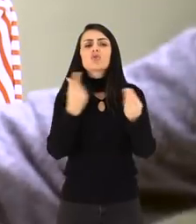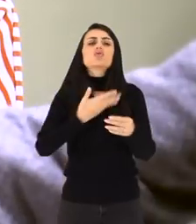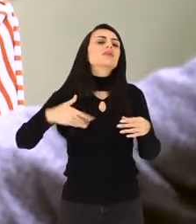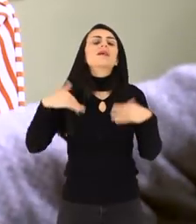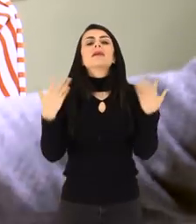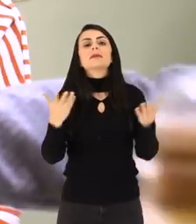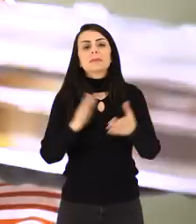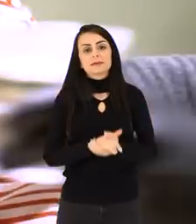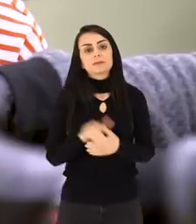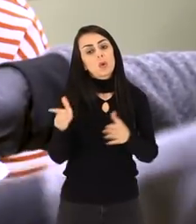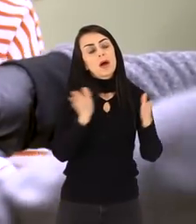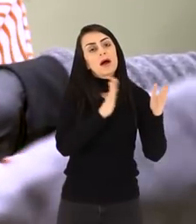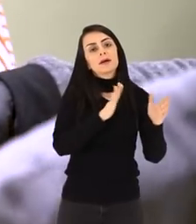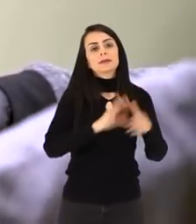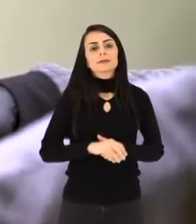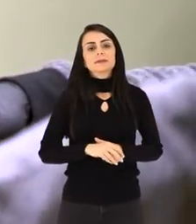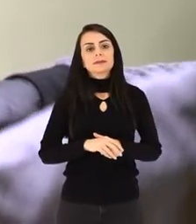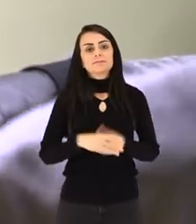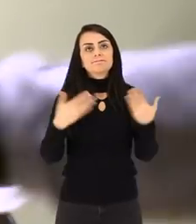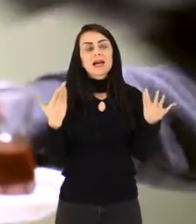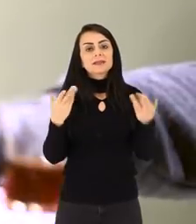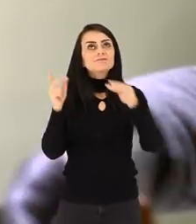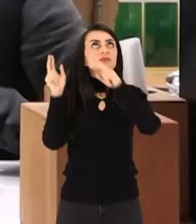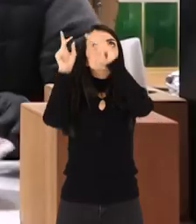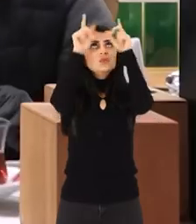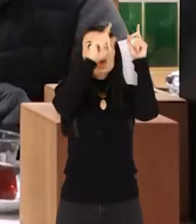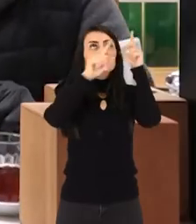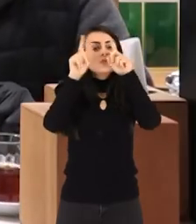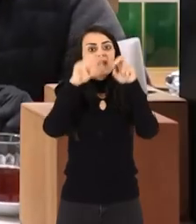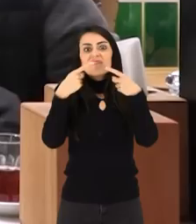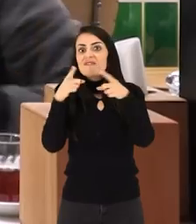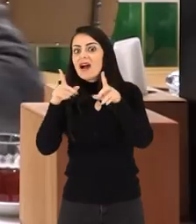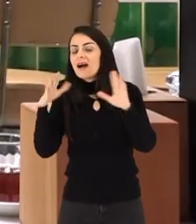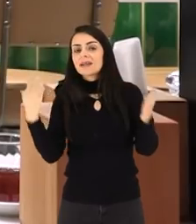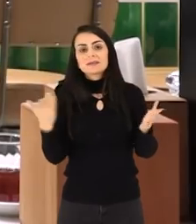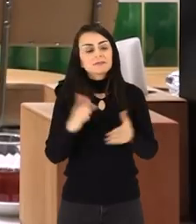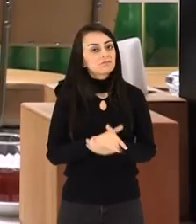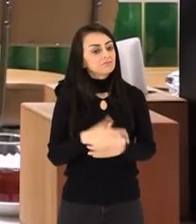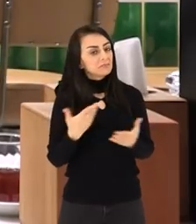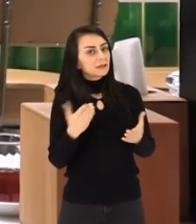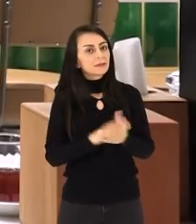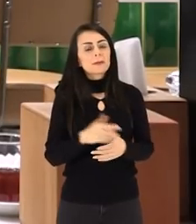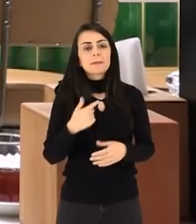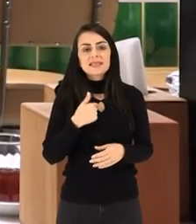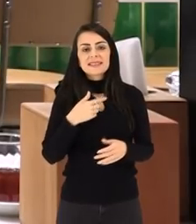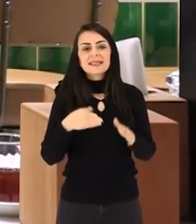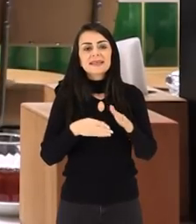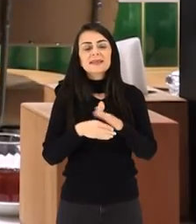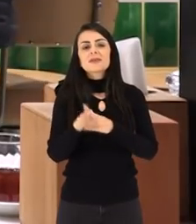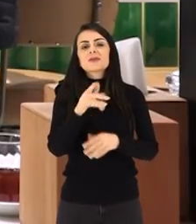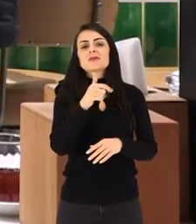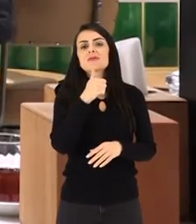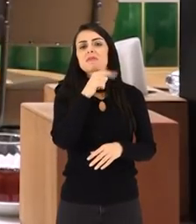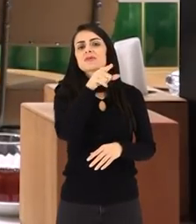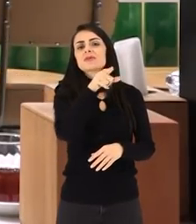evet onu biliyorum. O ayrı. Velhasıl gökyüzü de böyle işte. Vay anasını ya. Evet. İlginç. Şimdi biz de geliyoruz. Babacığım şuradan